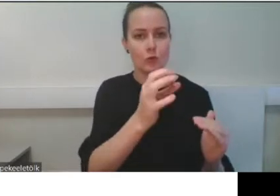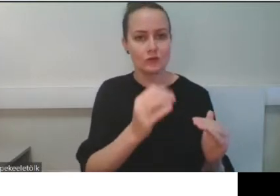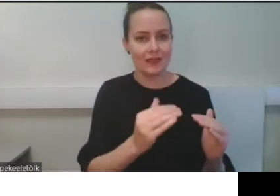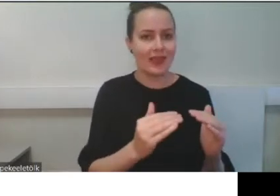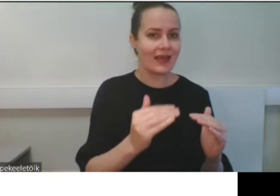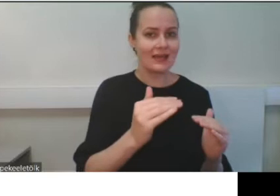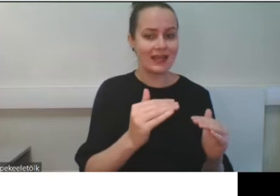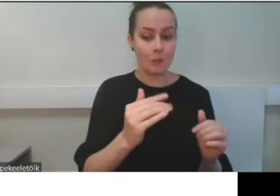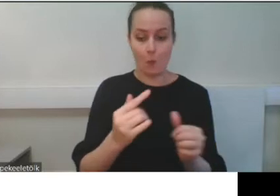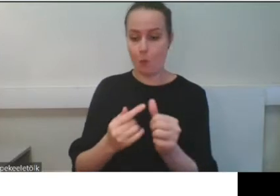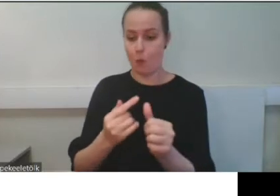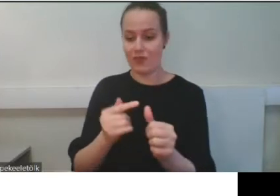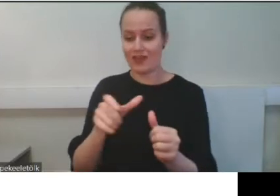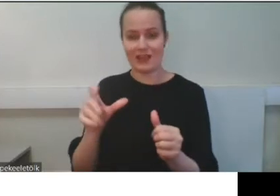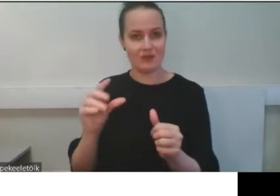küll on näha ,